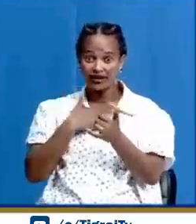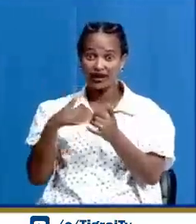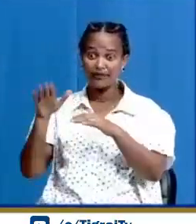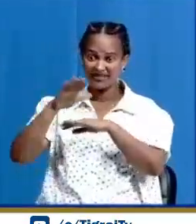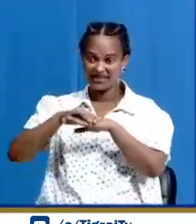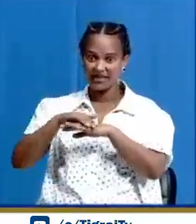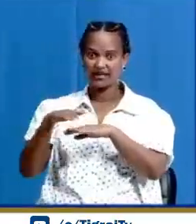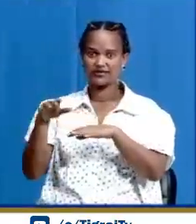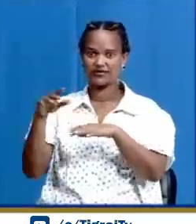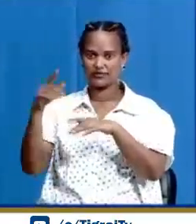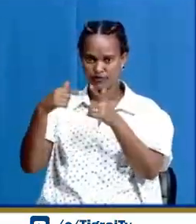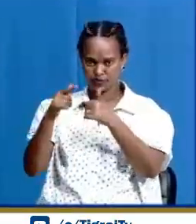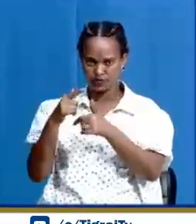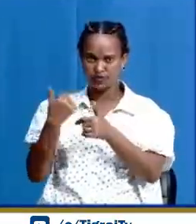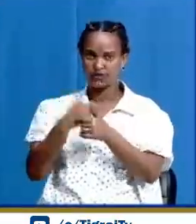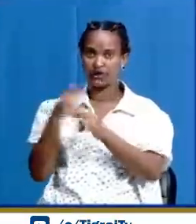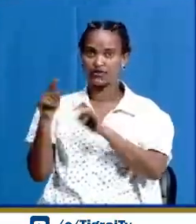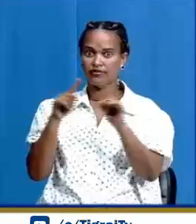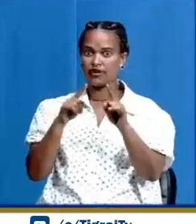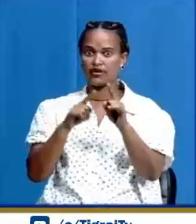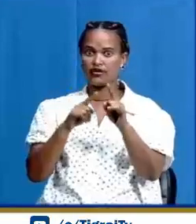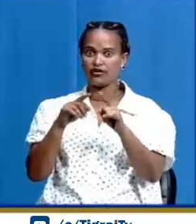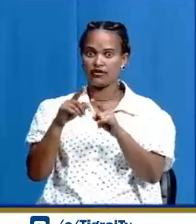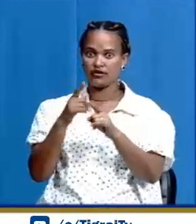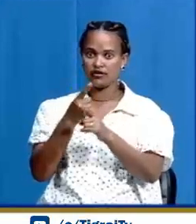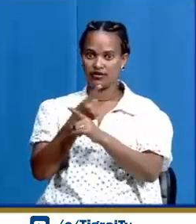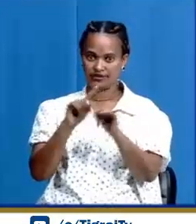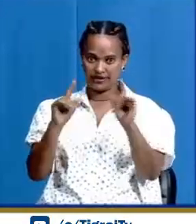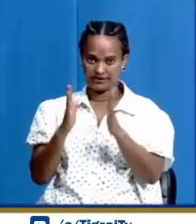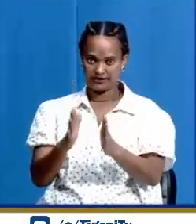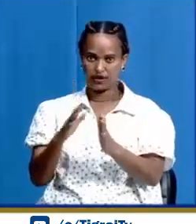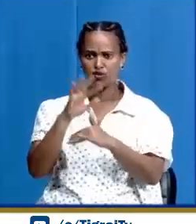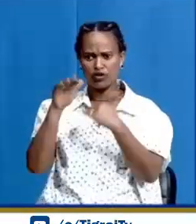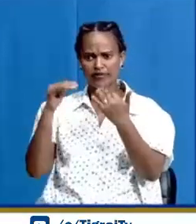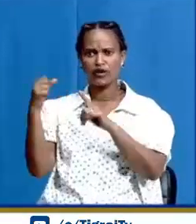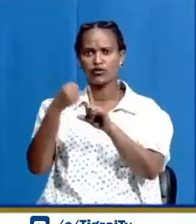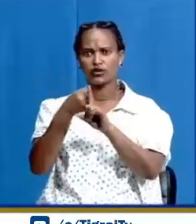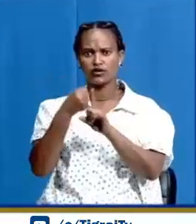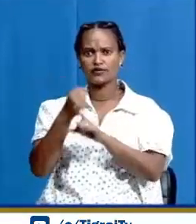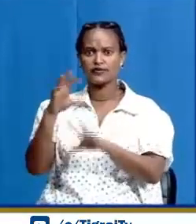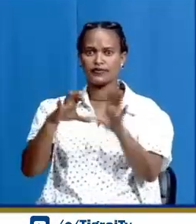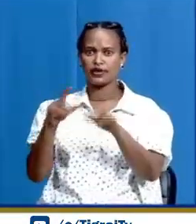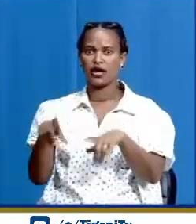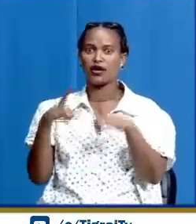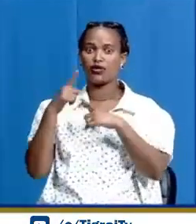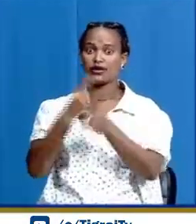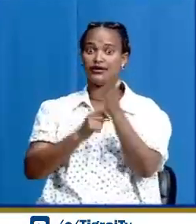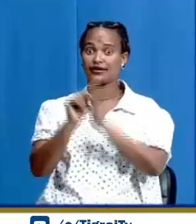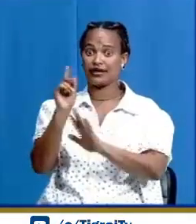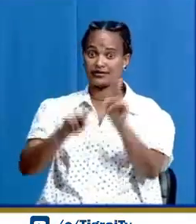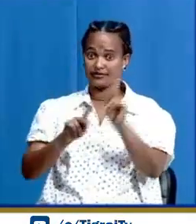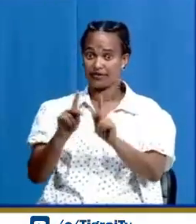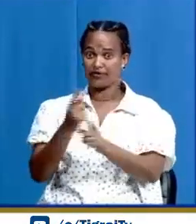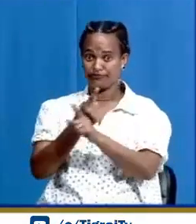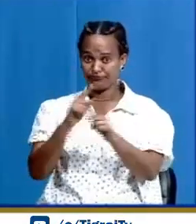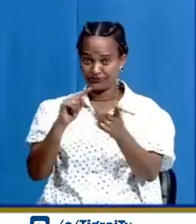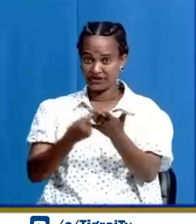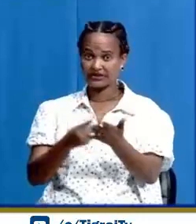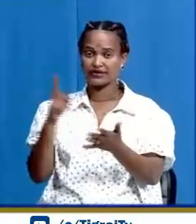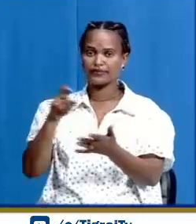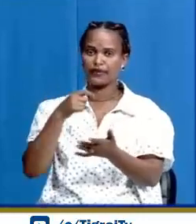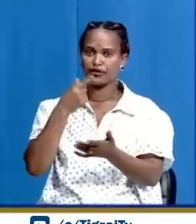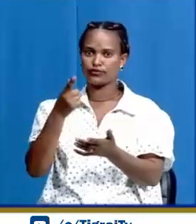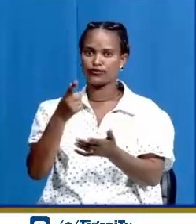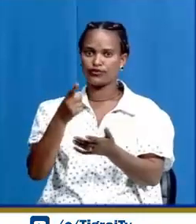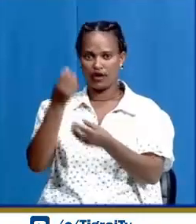ልዕለና ክሳብ ዝዘመቱ ንሕና ድማ ንምውሓስ ህላወና ኩሉ መድያዊ ቃልሲ ብምክያድ ሃለዋት ትግራይን ህዝባን ውሑስ ክንገብር ይግባእ